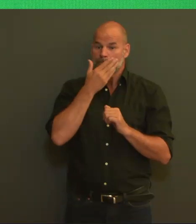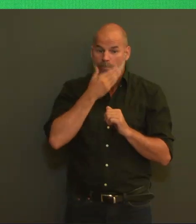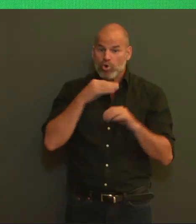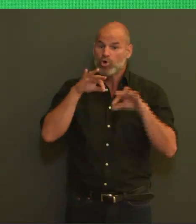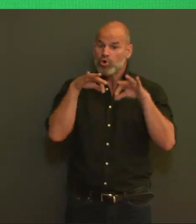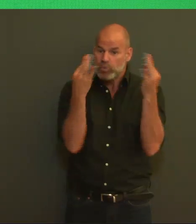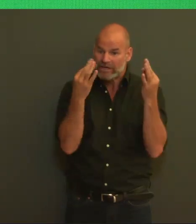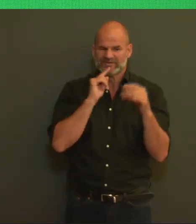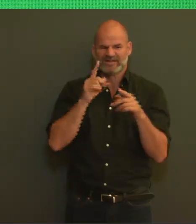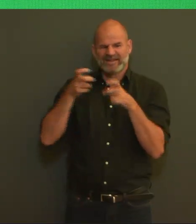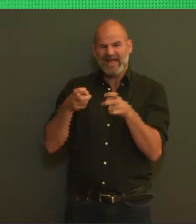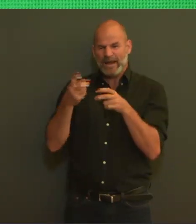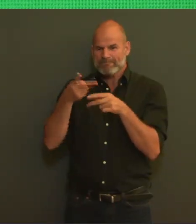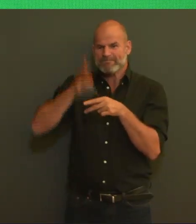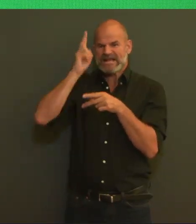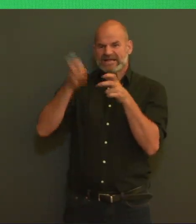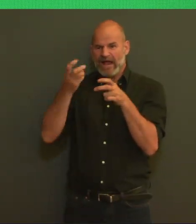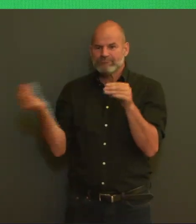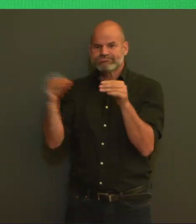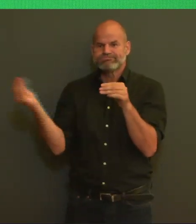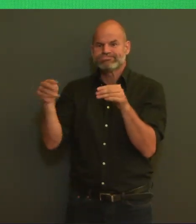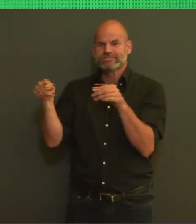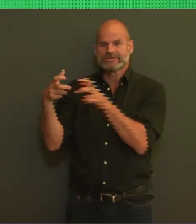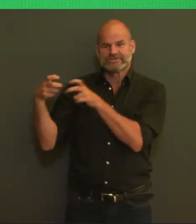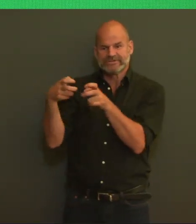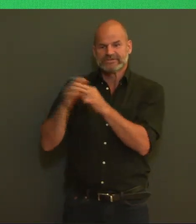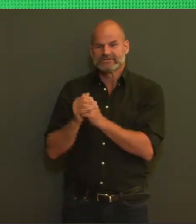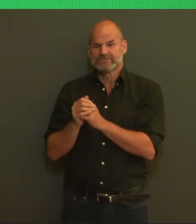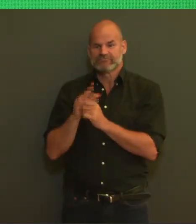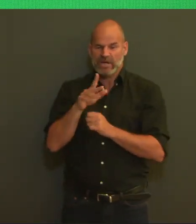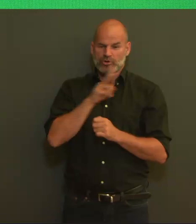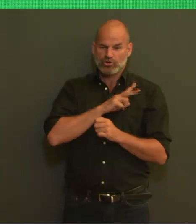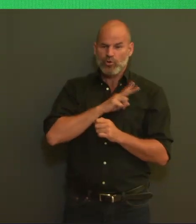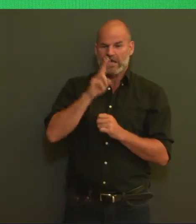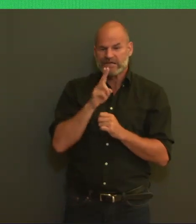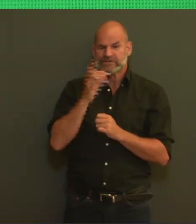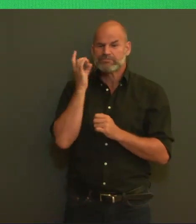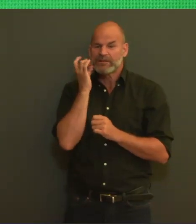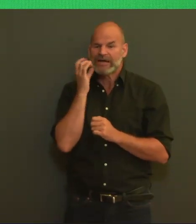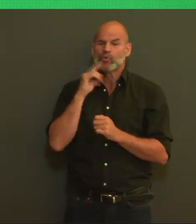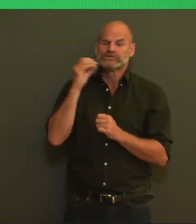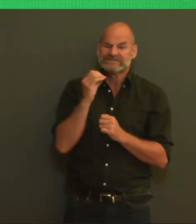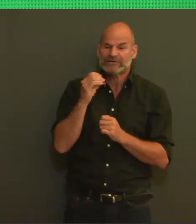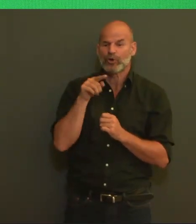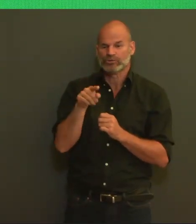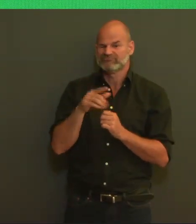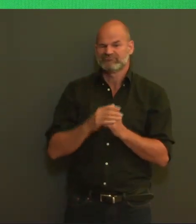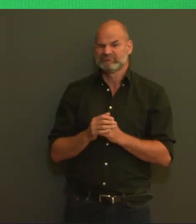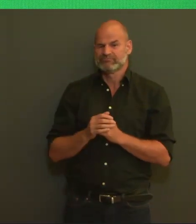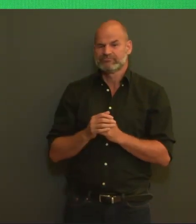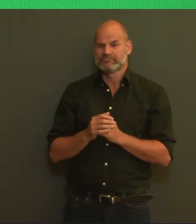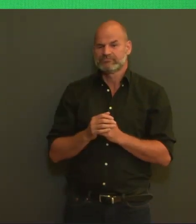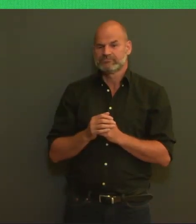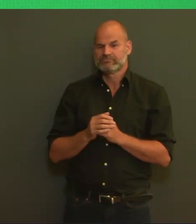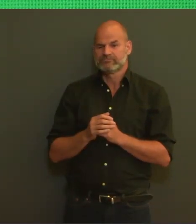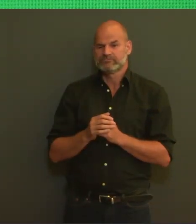richting Oostende, Knokke-Heist en Blankenbergen. Controleer dus zeker op voorhand de website van de NMBS.